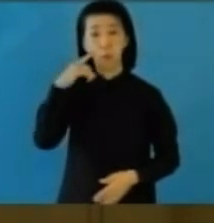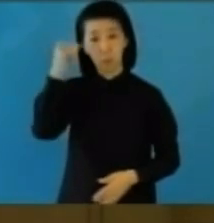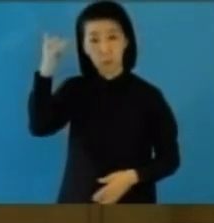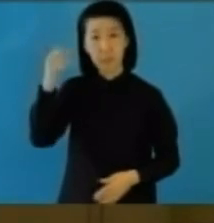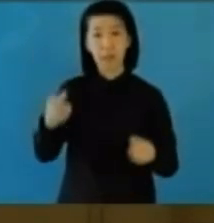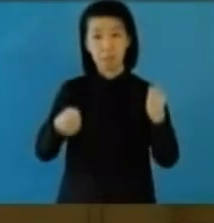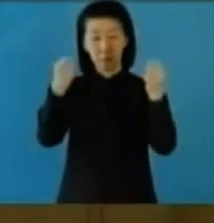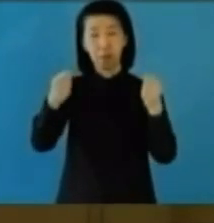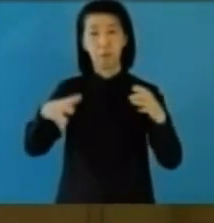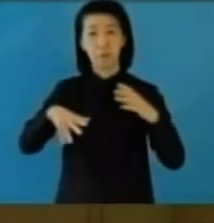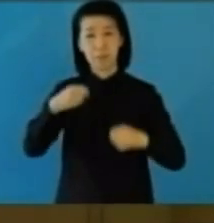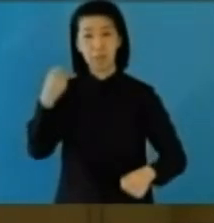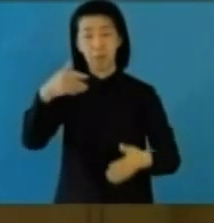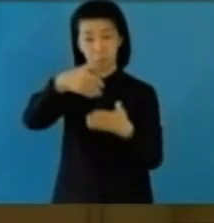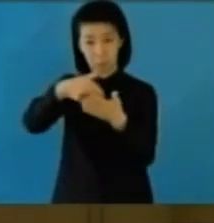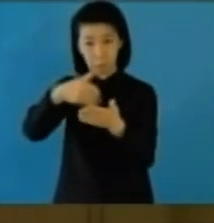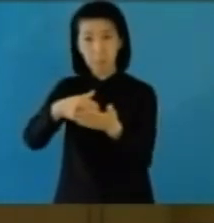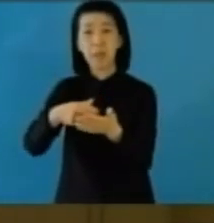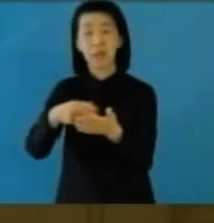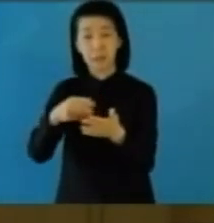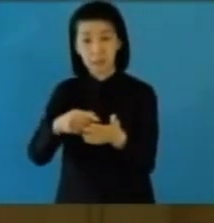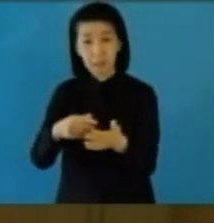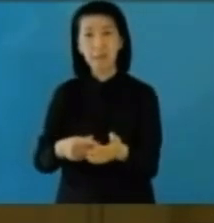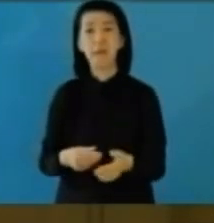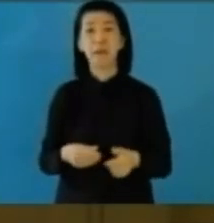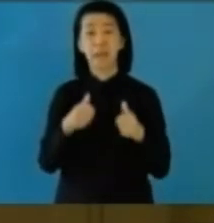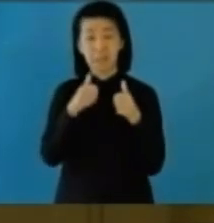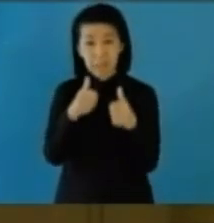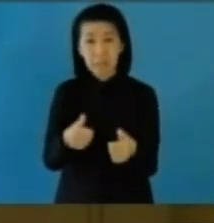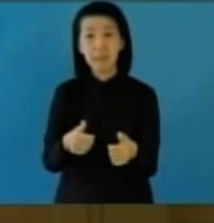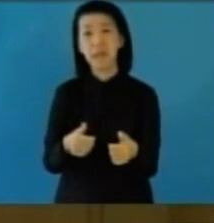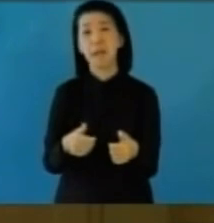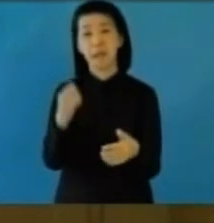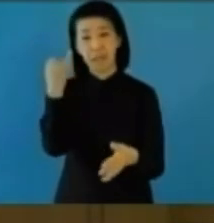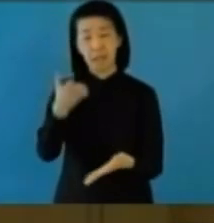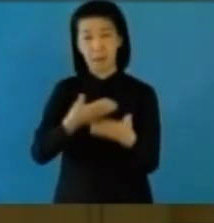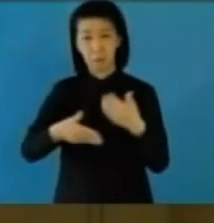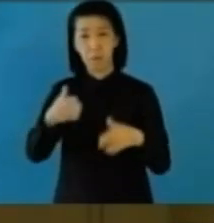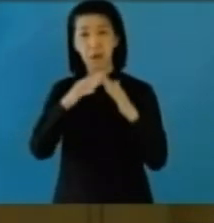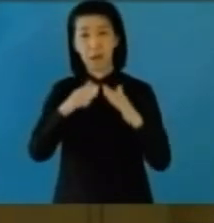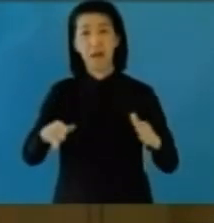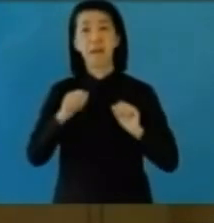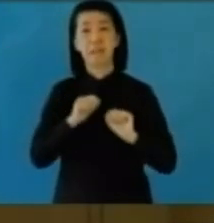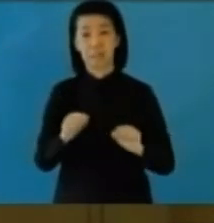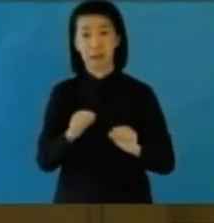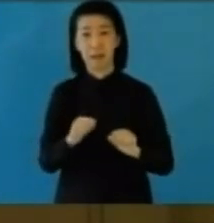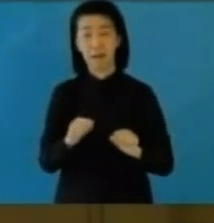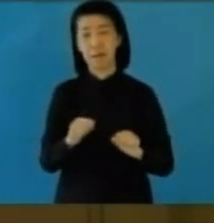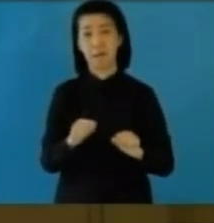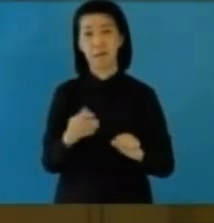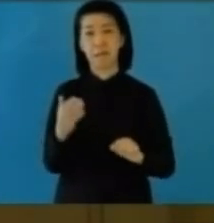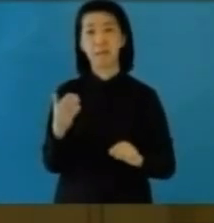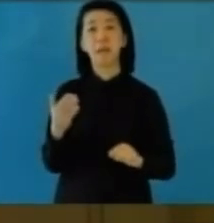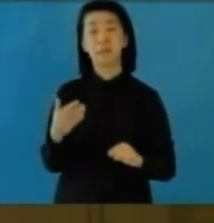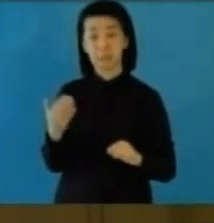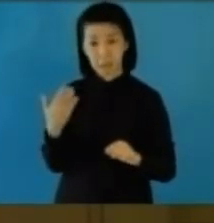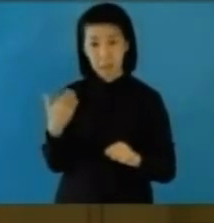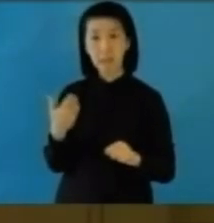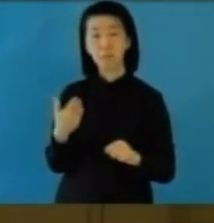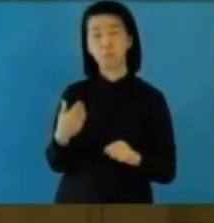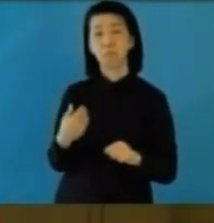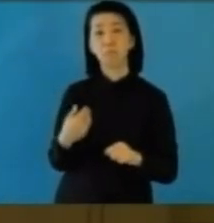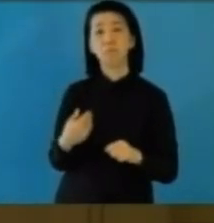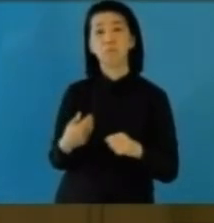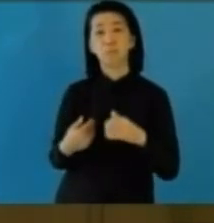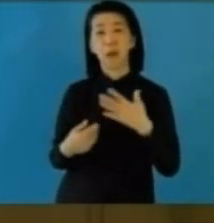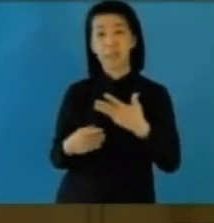接お会いしご意見を伺いました。教育委員会においては先月31日に生徒との丁寧な意見交換を行っ